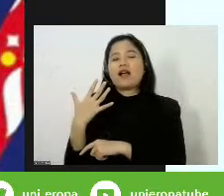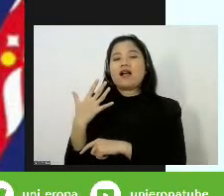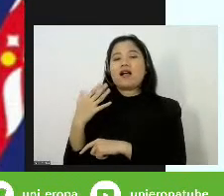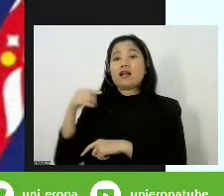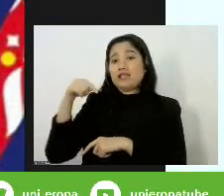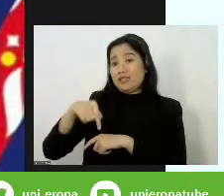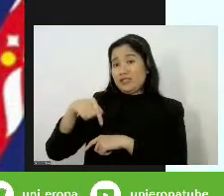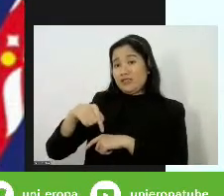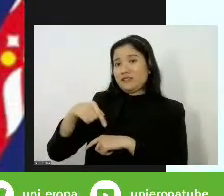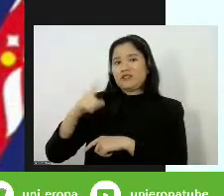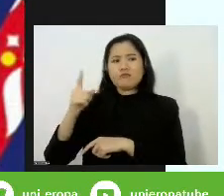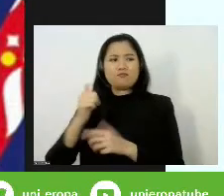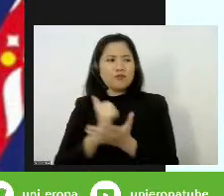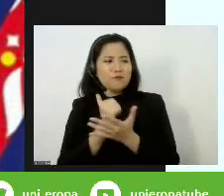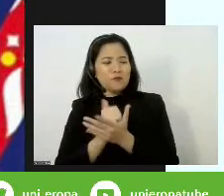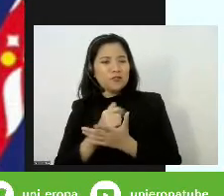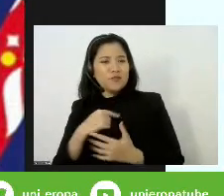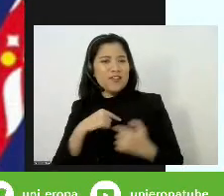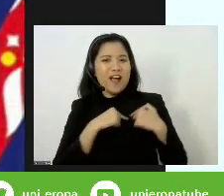adchoices